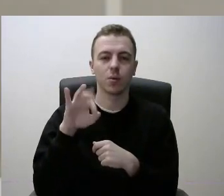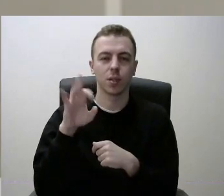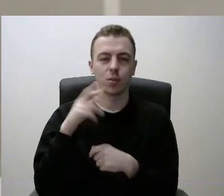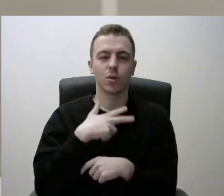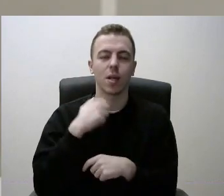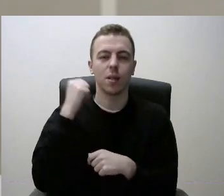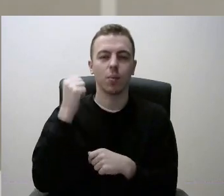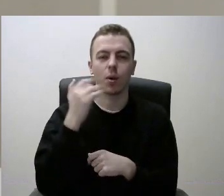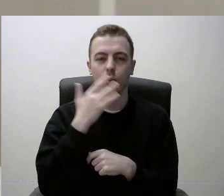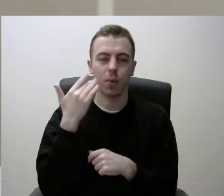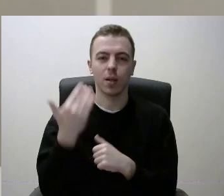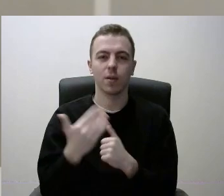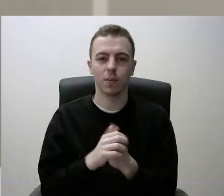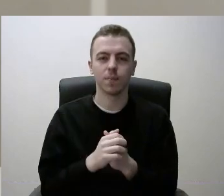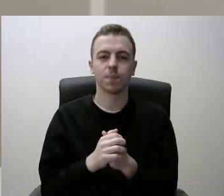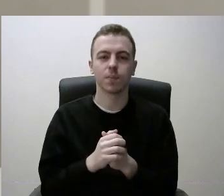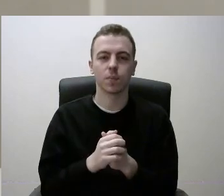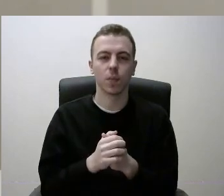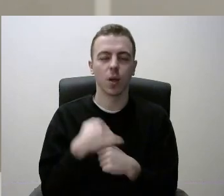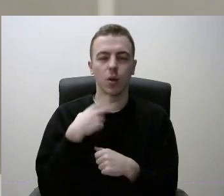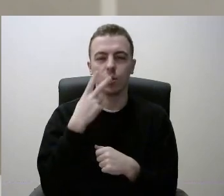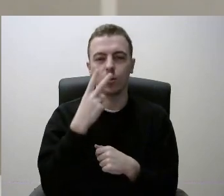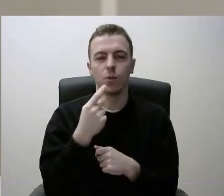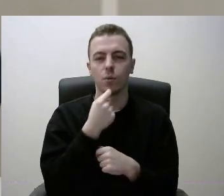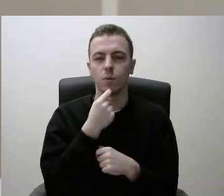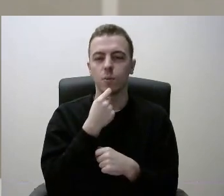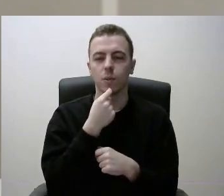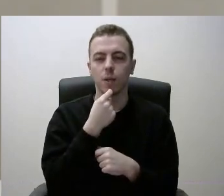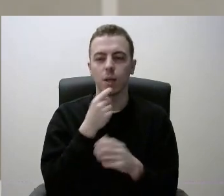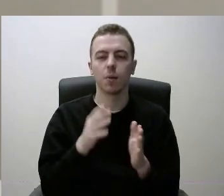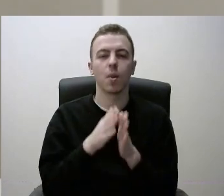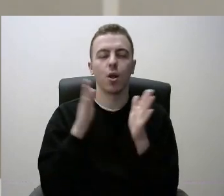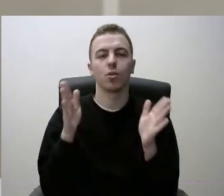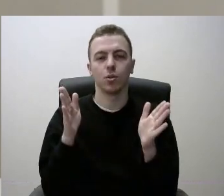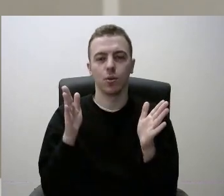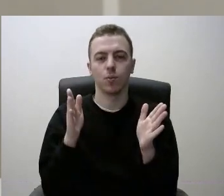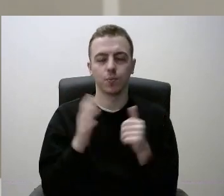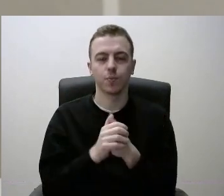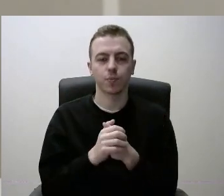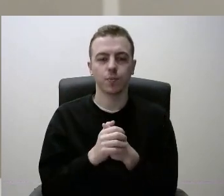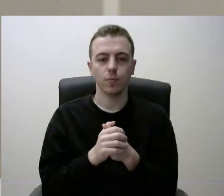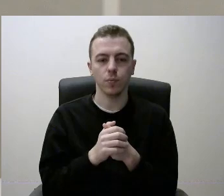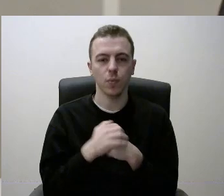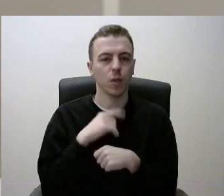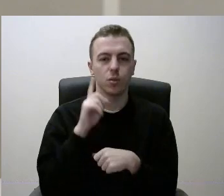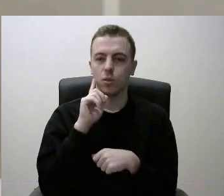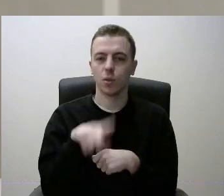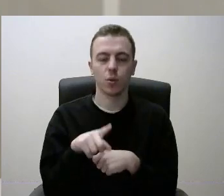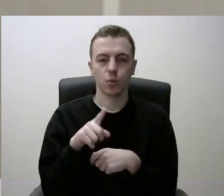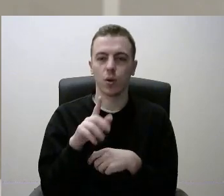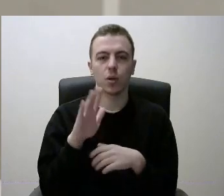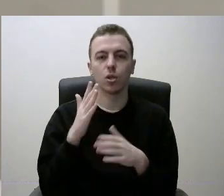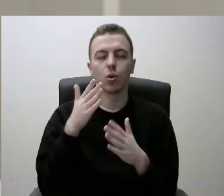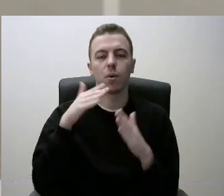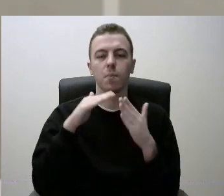Dėkui. Na, aš vis tik žvelgčiau truputėlį platesniu kampu. Aš nenorėčiau, kad kažkuri miesto dalis, kad